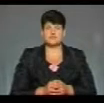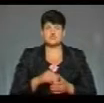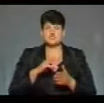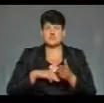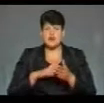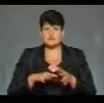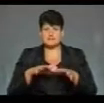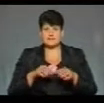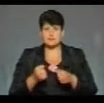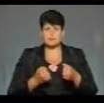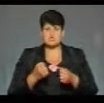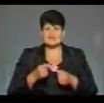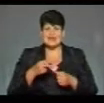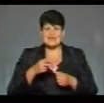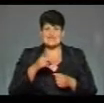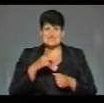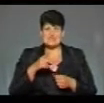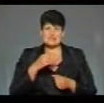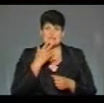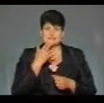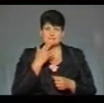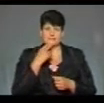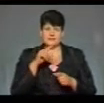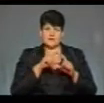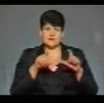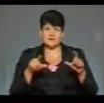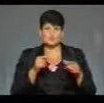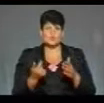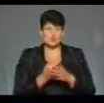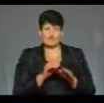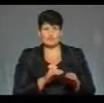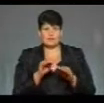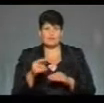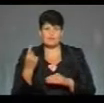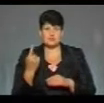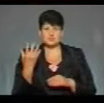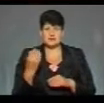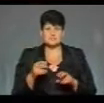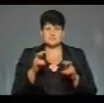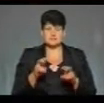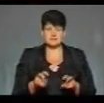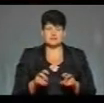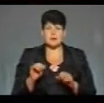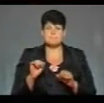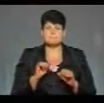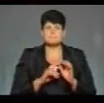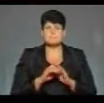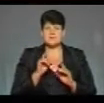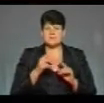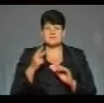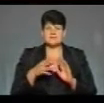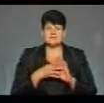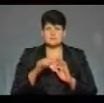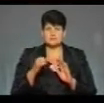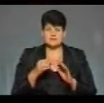Штрафи для власників машин на європейській реєстрації знову відкладуть. В перший день засідання парламенту 29 серпня внесуть законопроект,